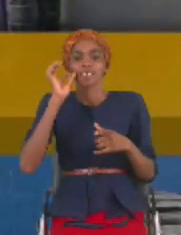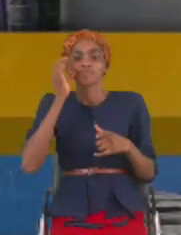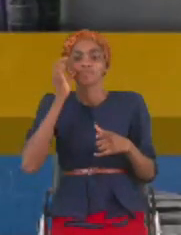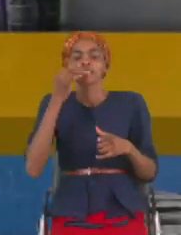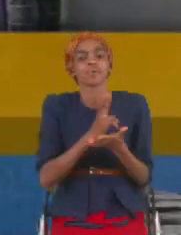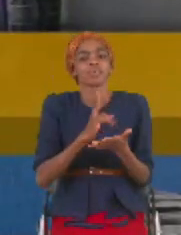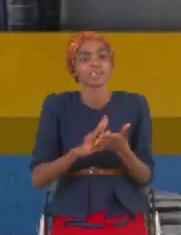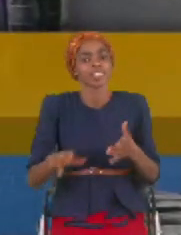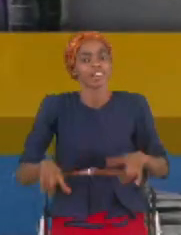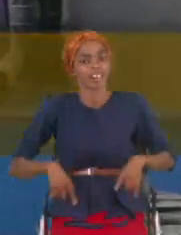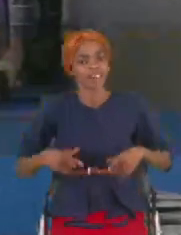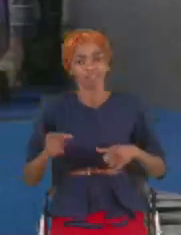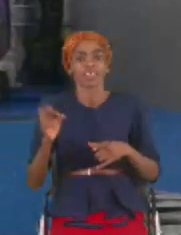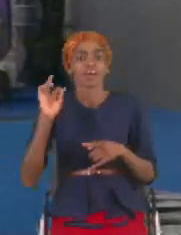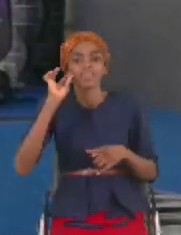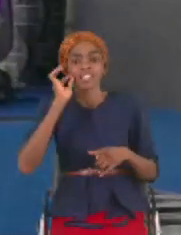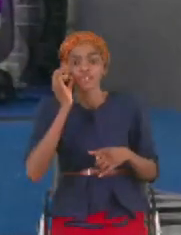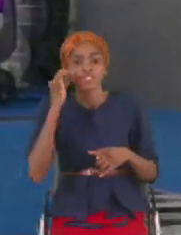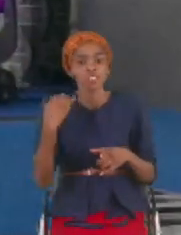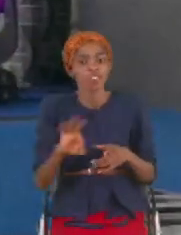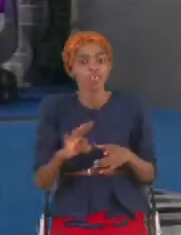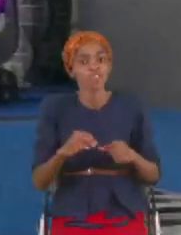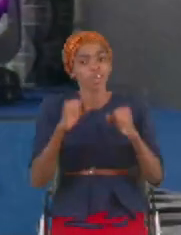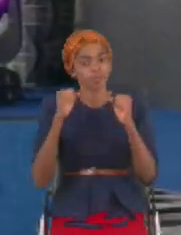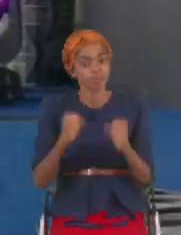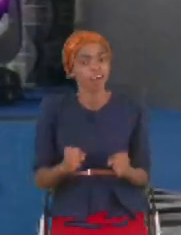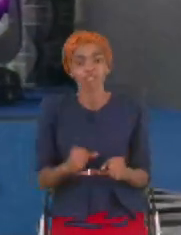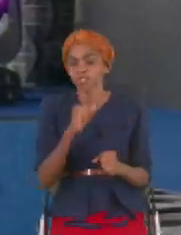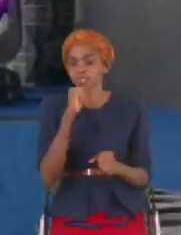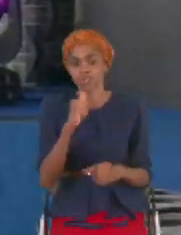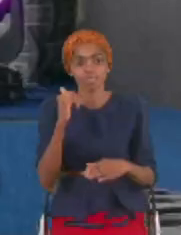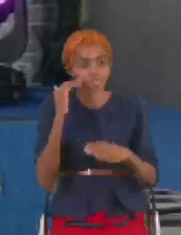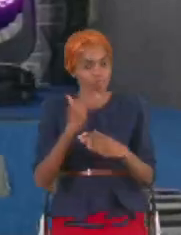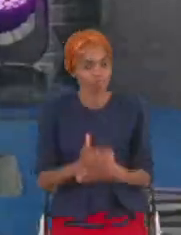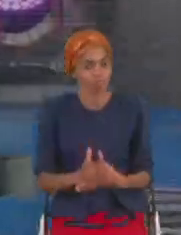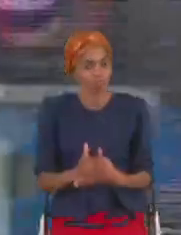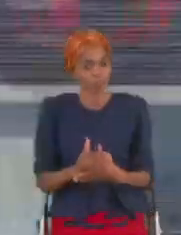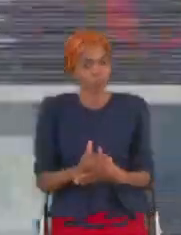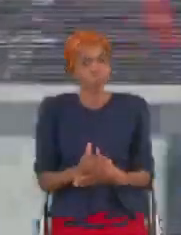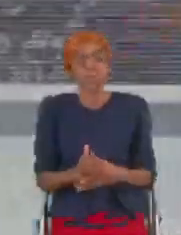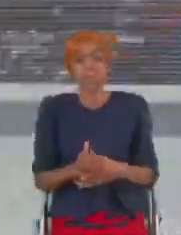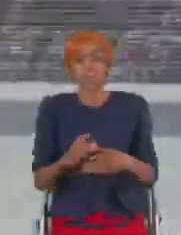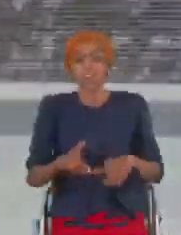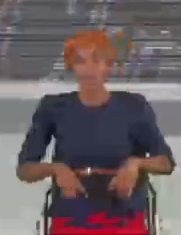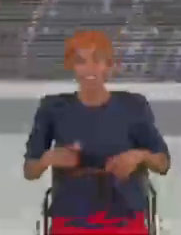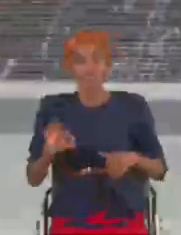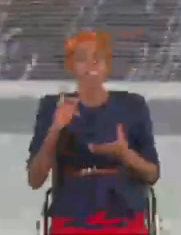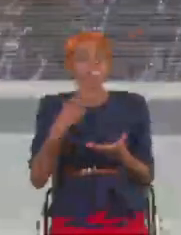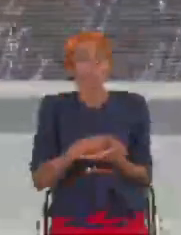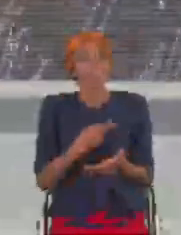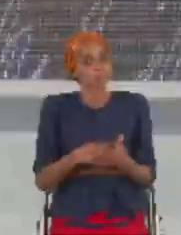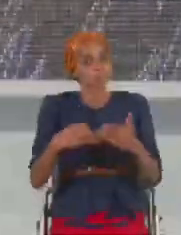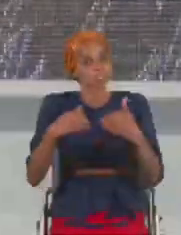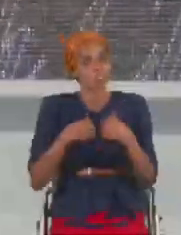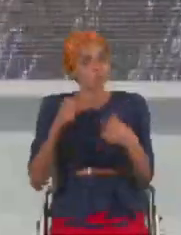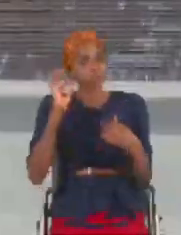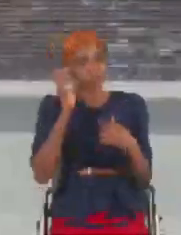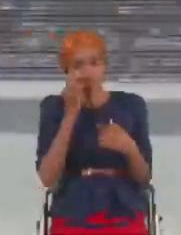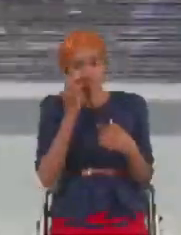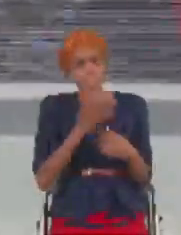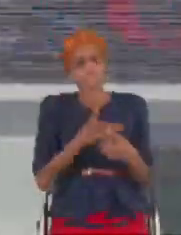visiteurs les free d'une vie puissante irrésistible l'évangile pâtes de fruits